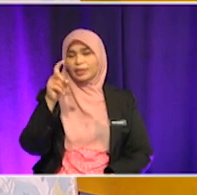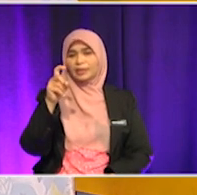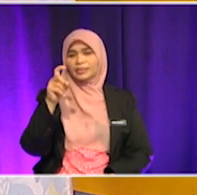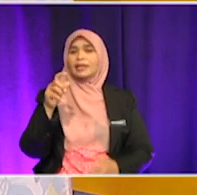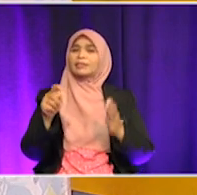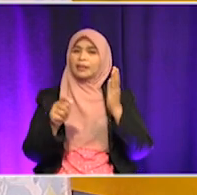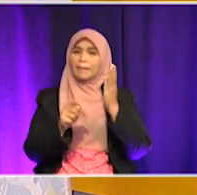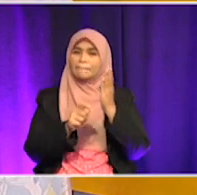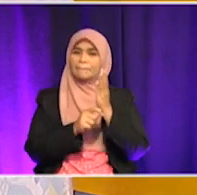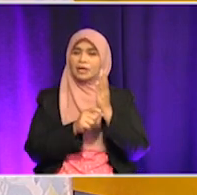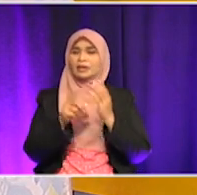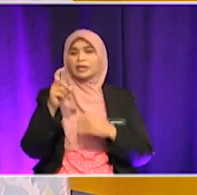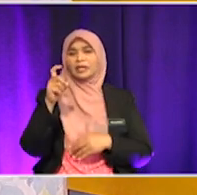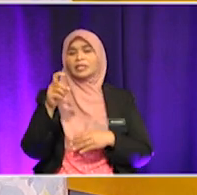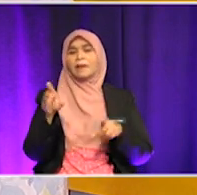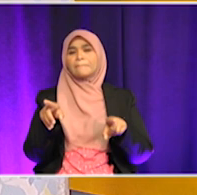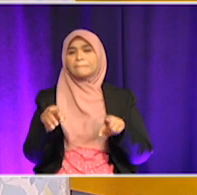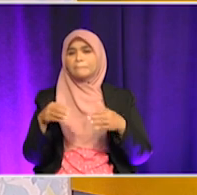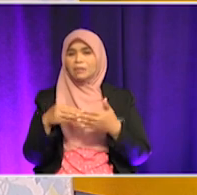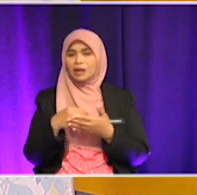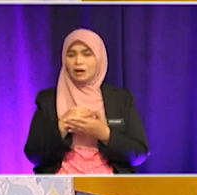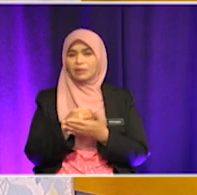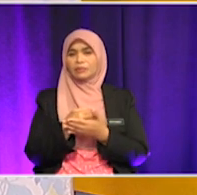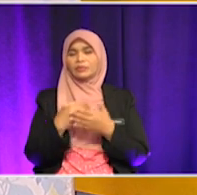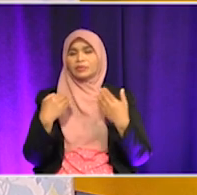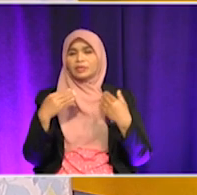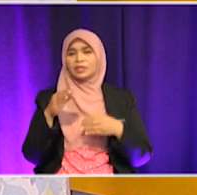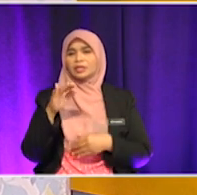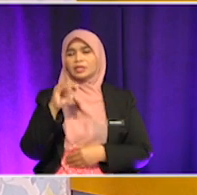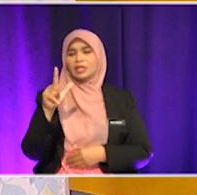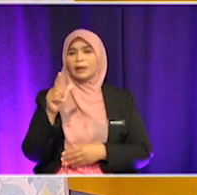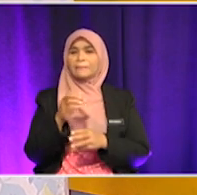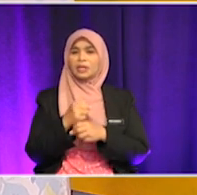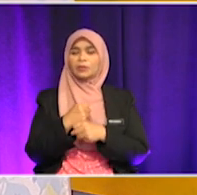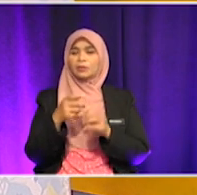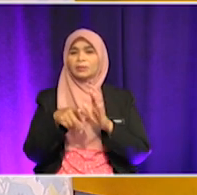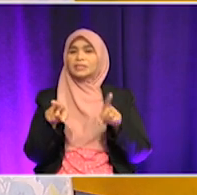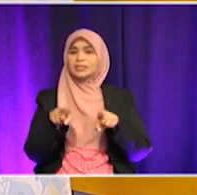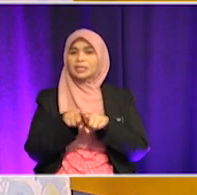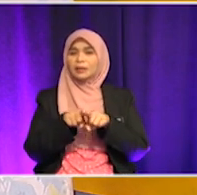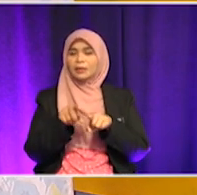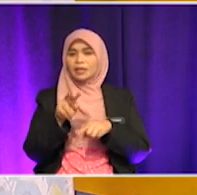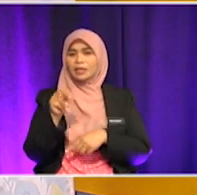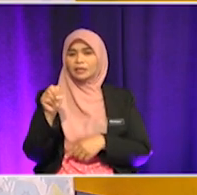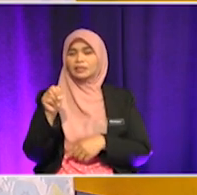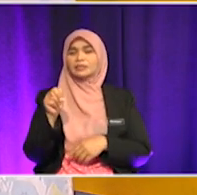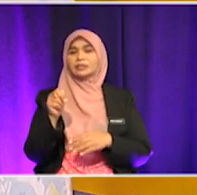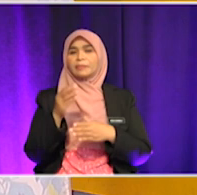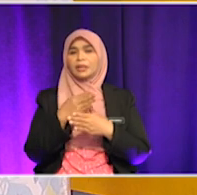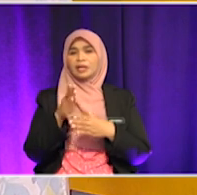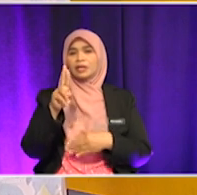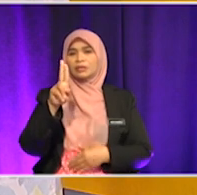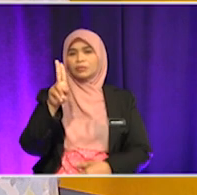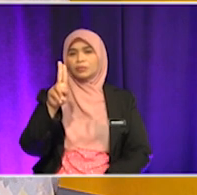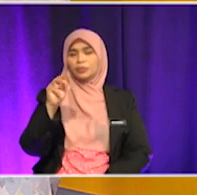tambah m sama dengan 3, itu kita panggil sebagai bentuk persamaan yang kita kategorikan sebagai